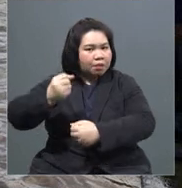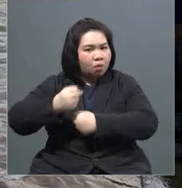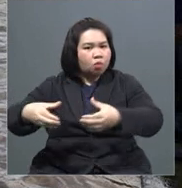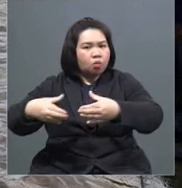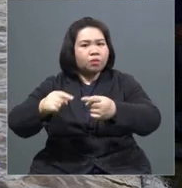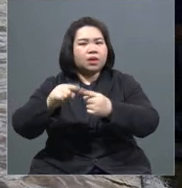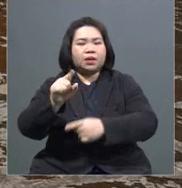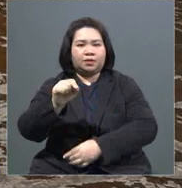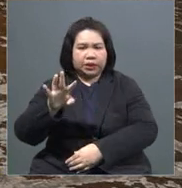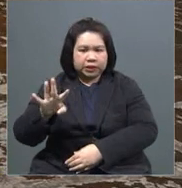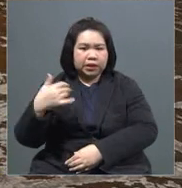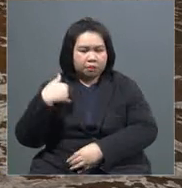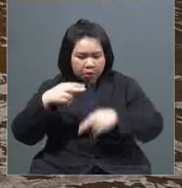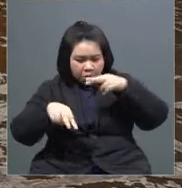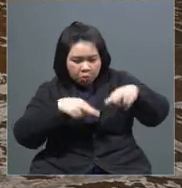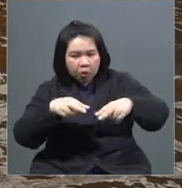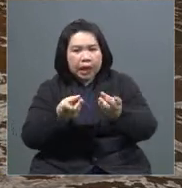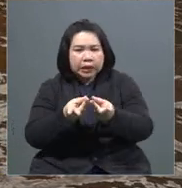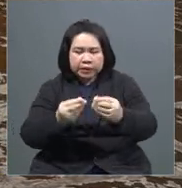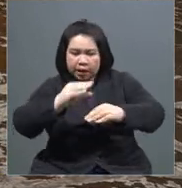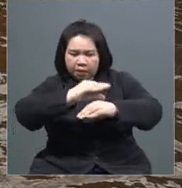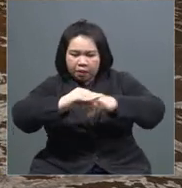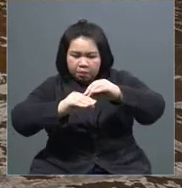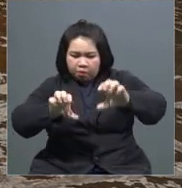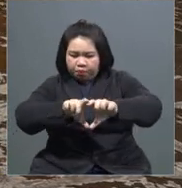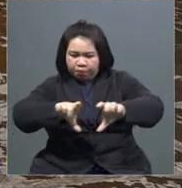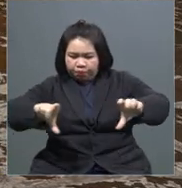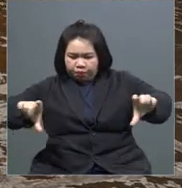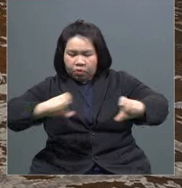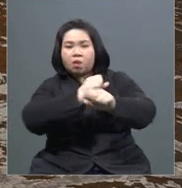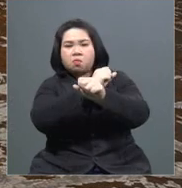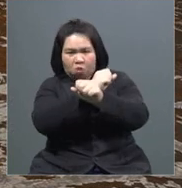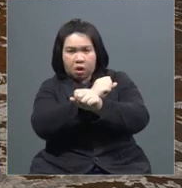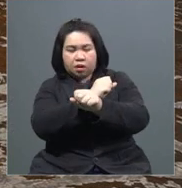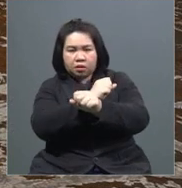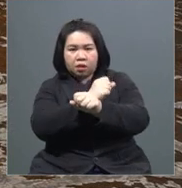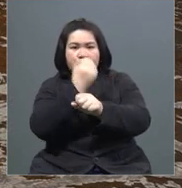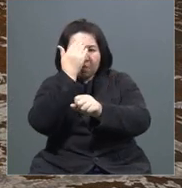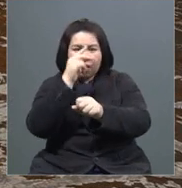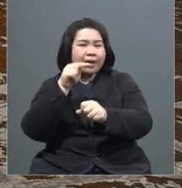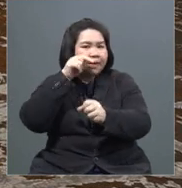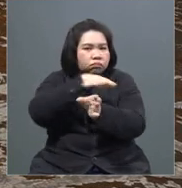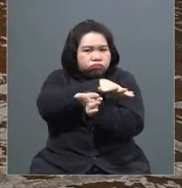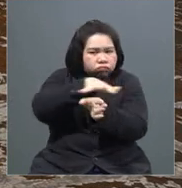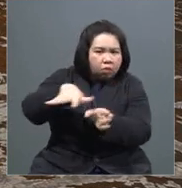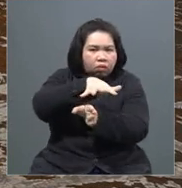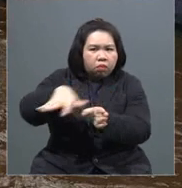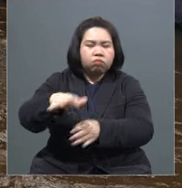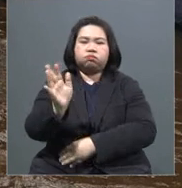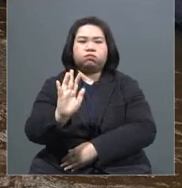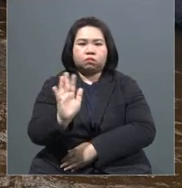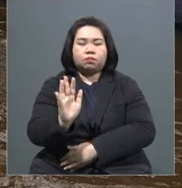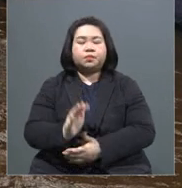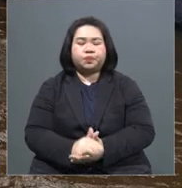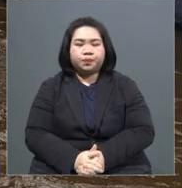นะฮะดูเรื่องของการเสริมความแข็งแกร่งของแนวกั้นกระสอบทรายนะครับป้องกันไม่ให้แม่น้ำโขงเนี่ยไหลทะลักเข้าท่วมบ้านเรือนของพี่น้องประ